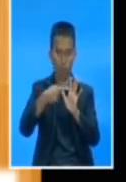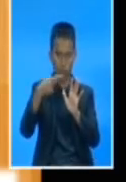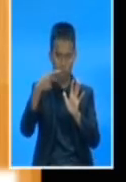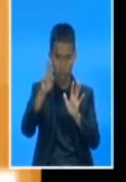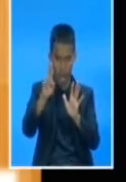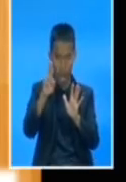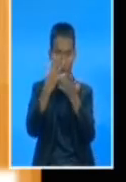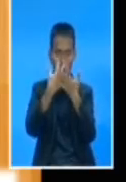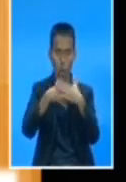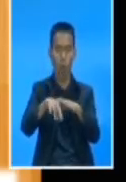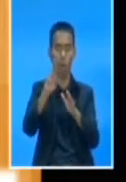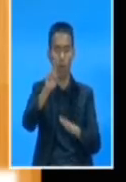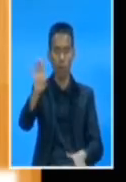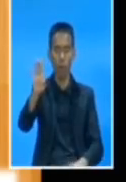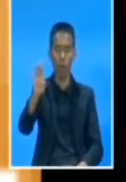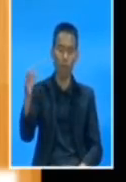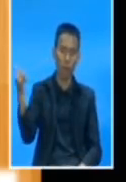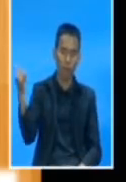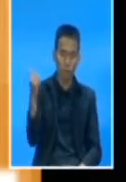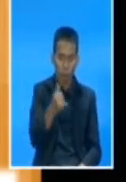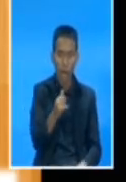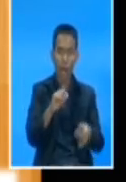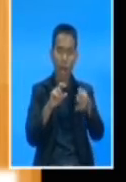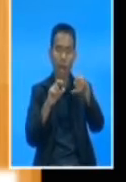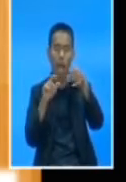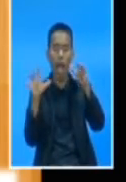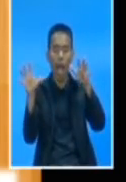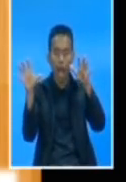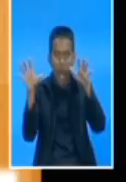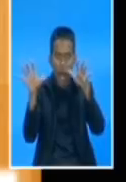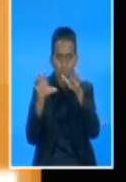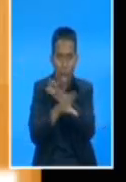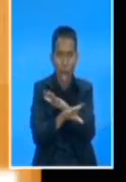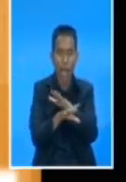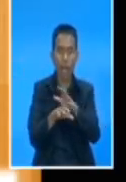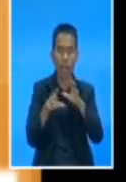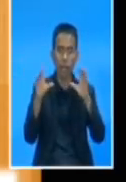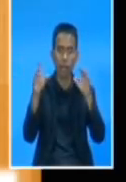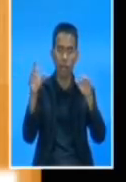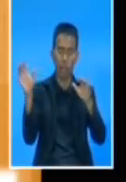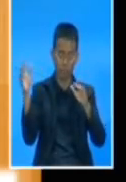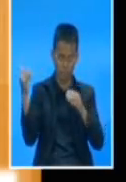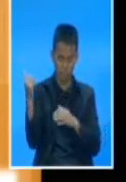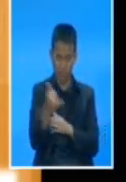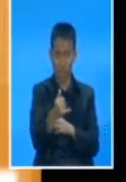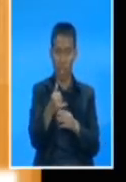ระบบนะครับไม่ใช่เข้ามาเป็นครั้งคราวตอนเสือดำเข้ามา